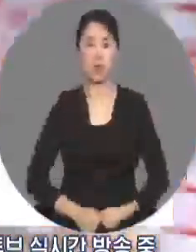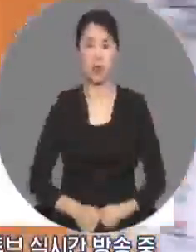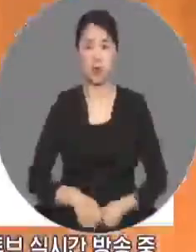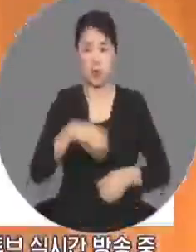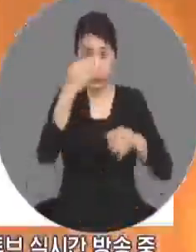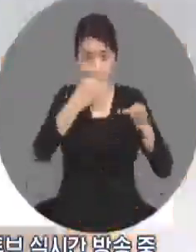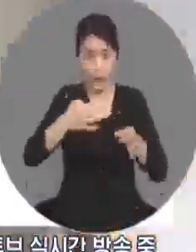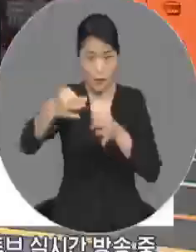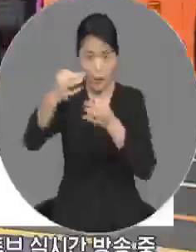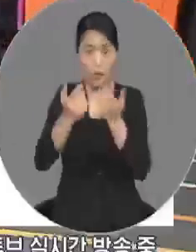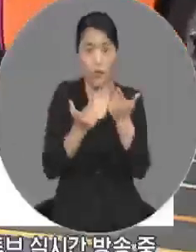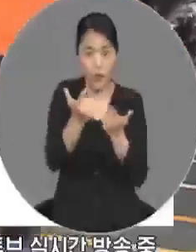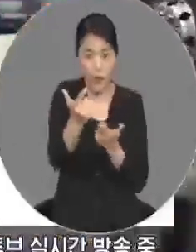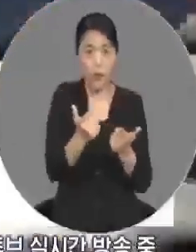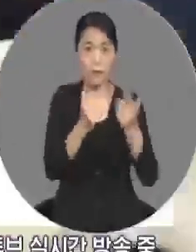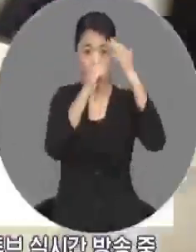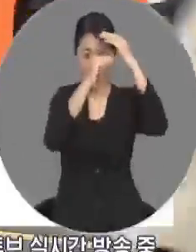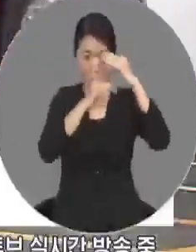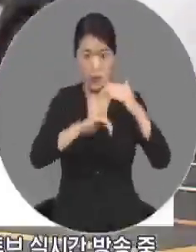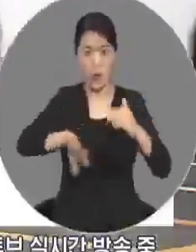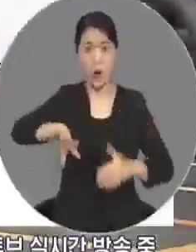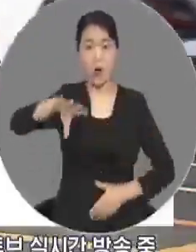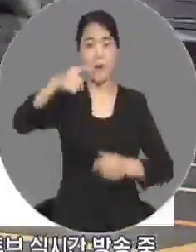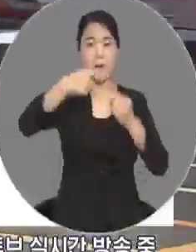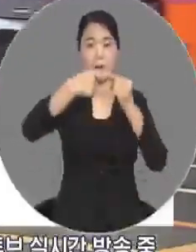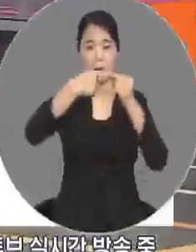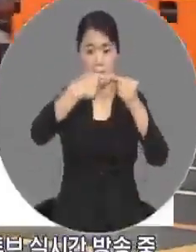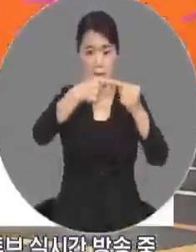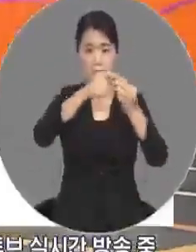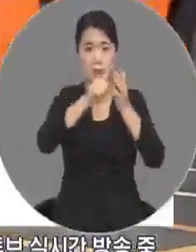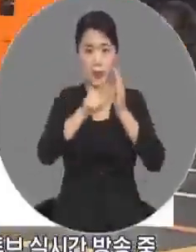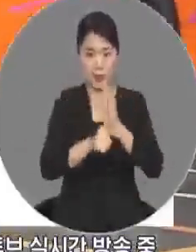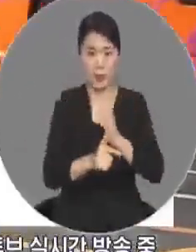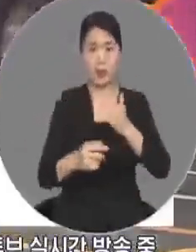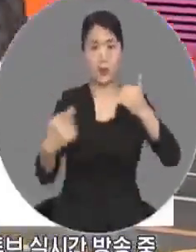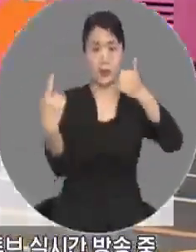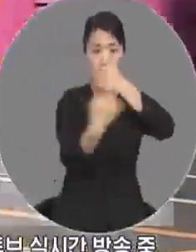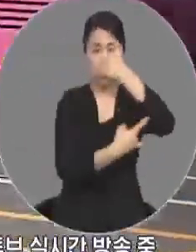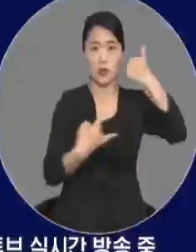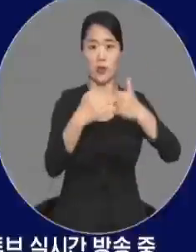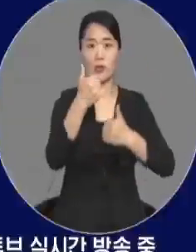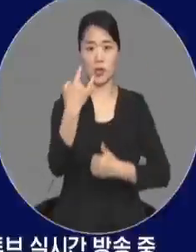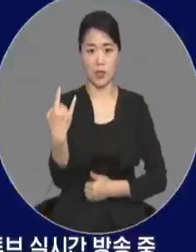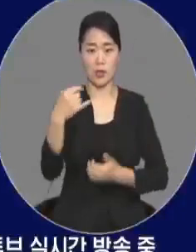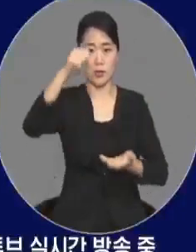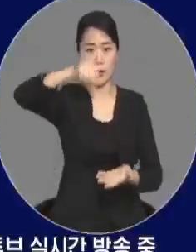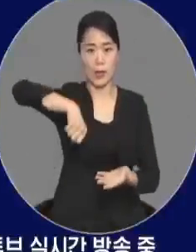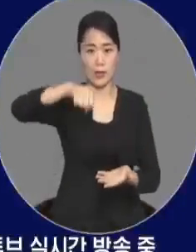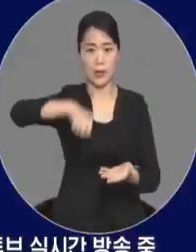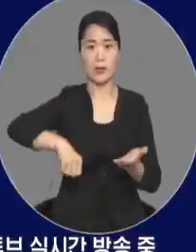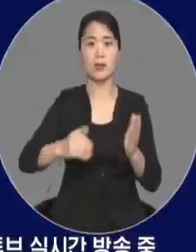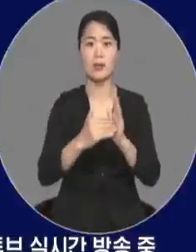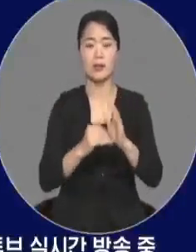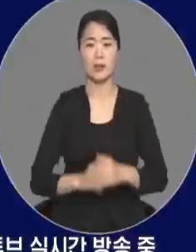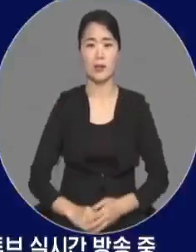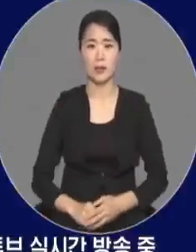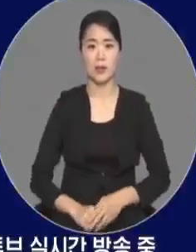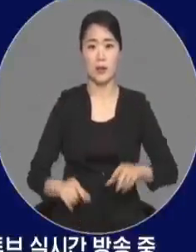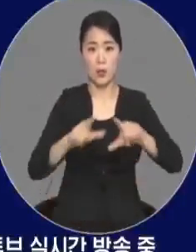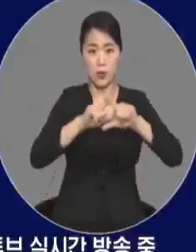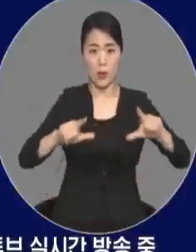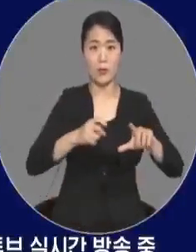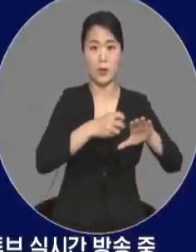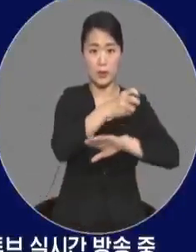요금 조정안이 인상을 위한 심의 첫 단계인 대중교통 개선위원회를 통과했습니다 조정안에 따르면 일반